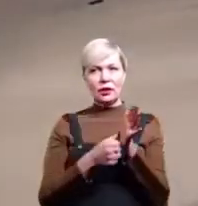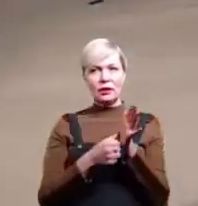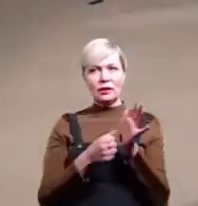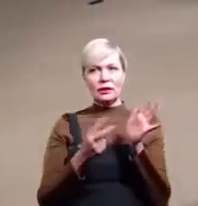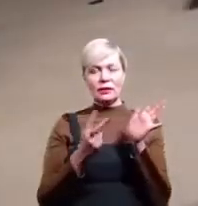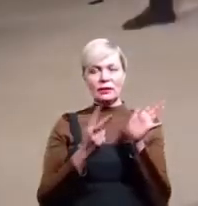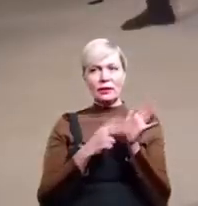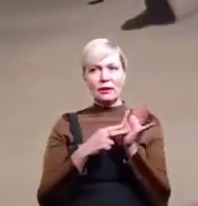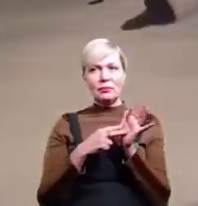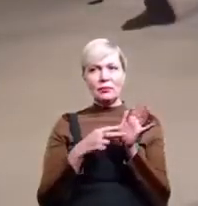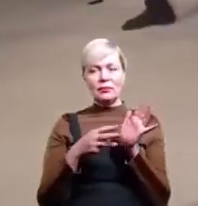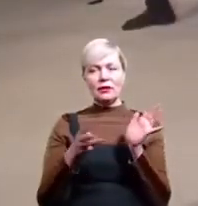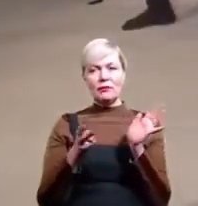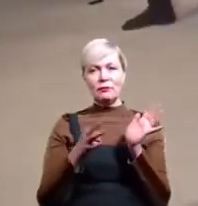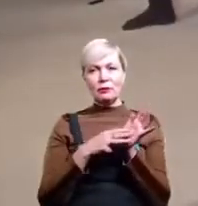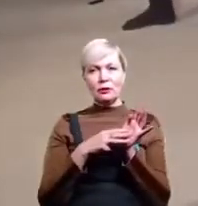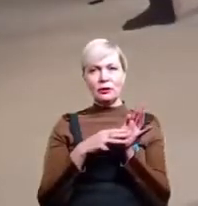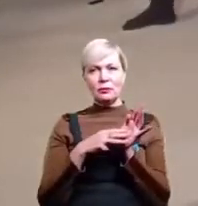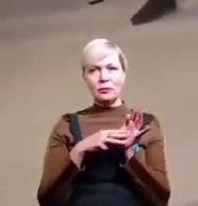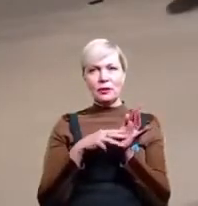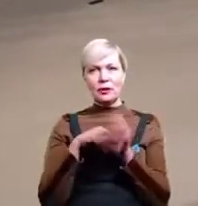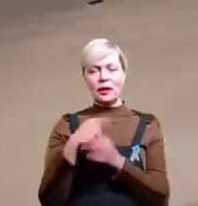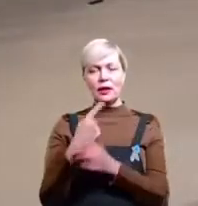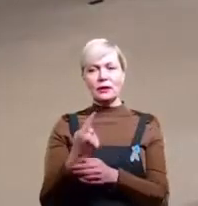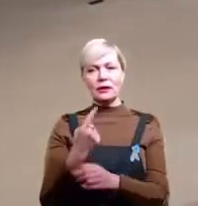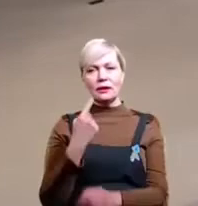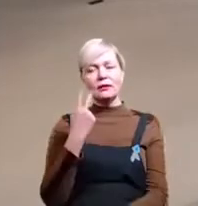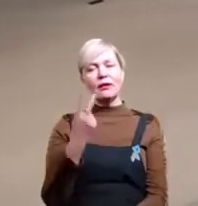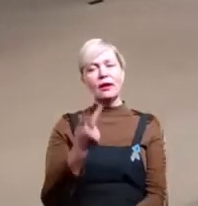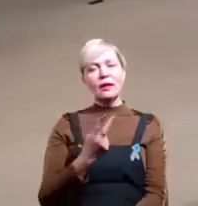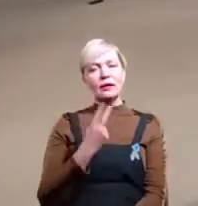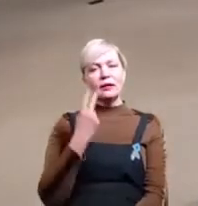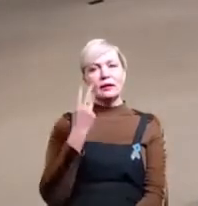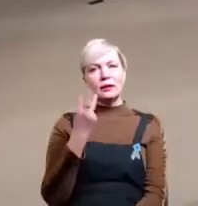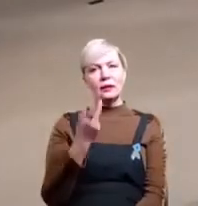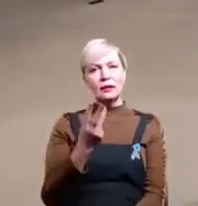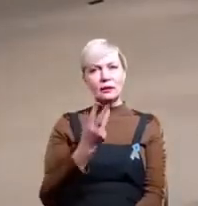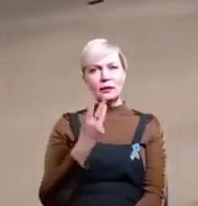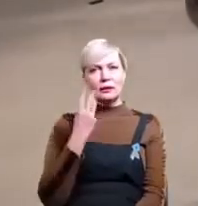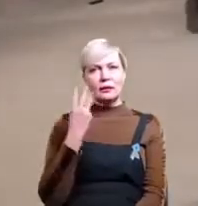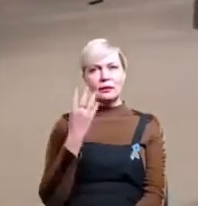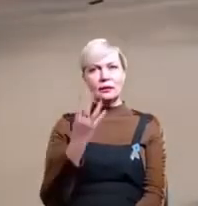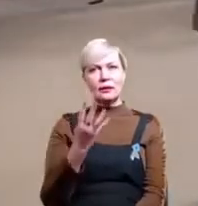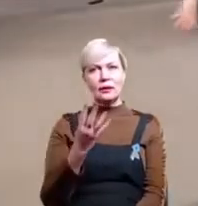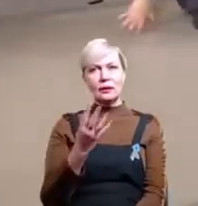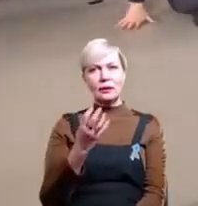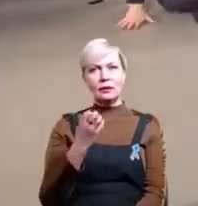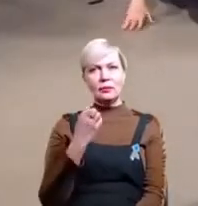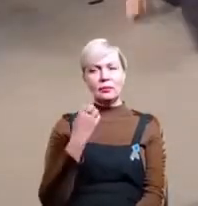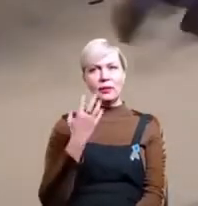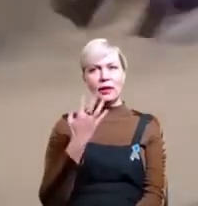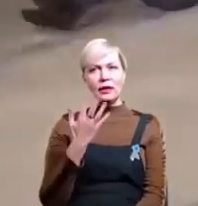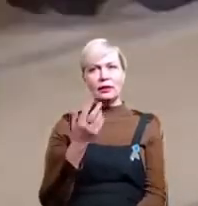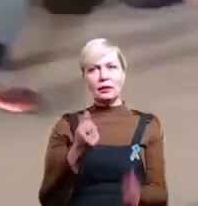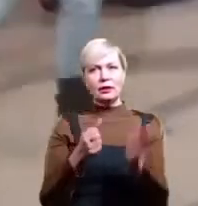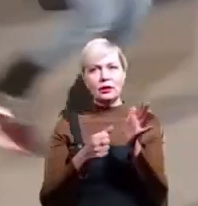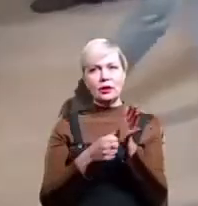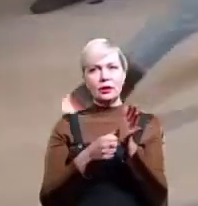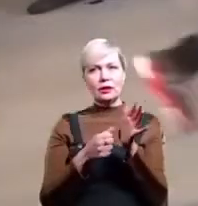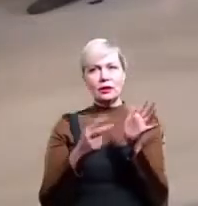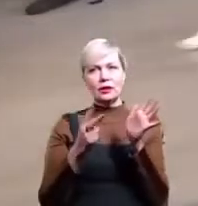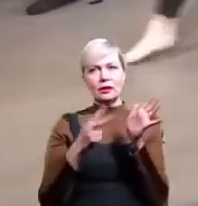шесть, семь, восемь. Раз, два, три, четыре. Пять,